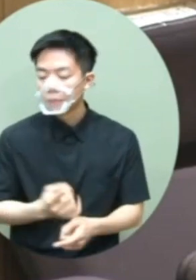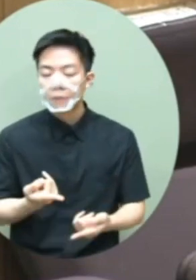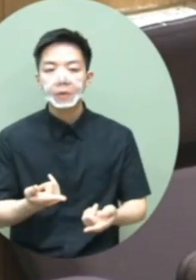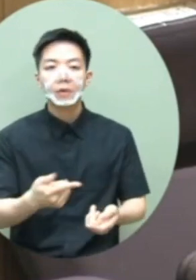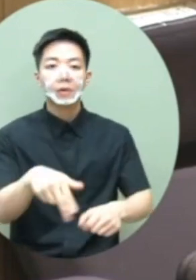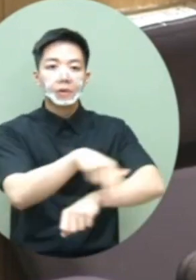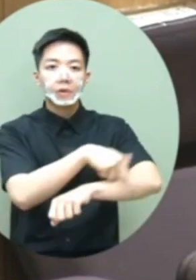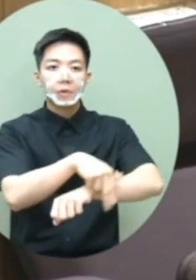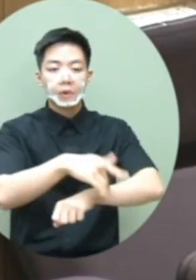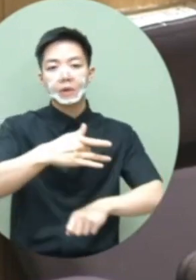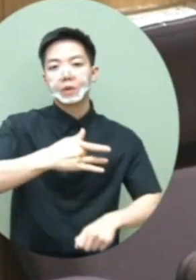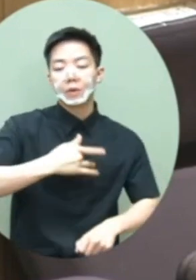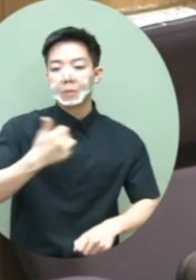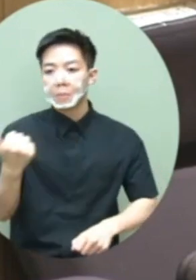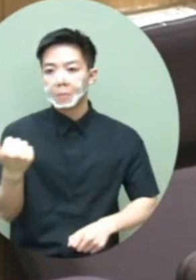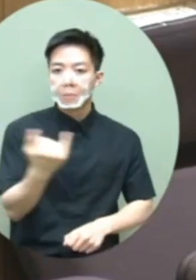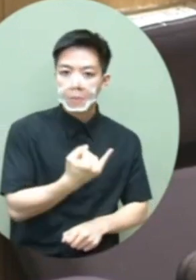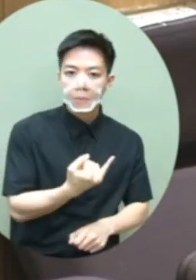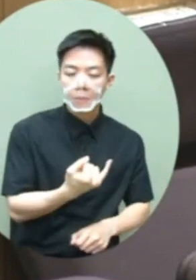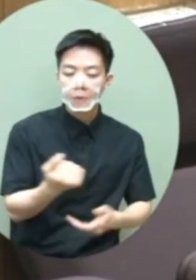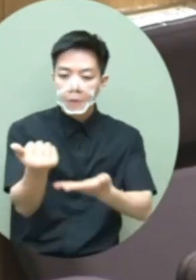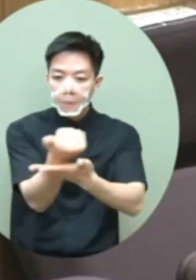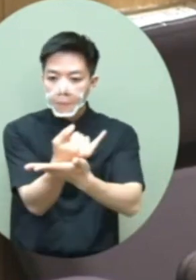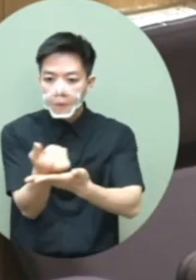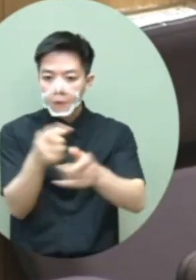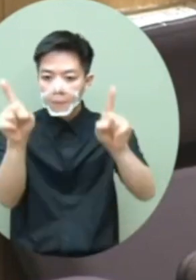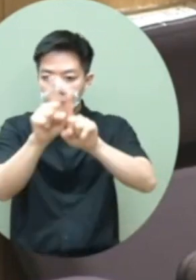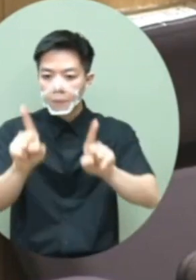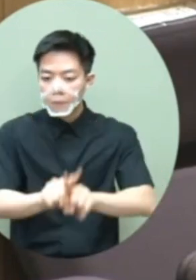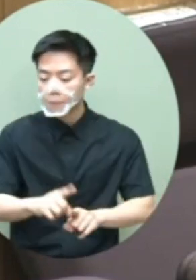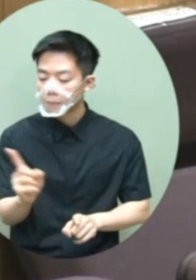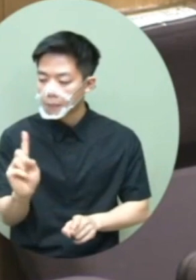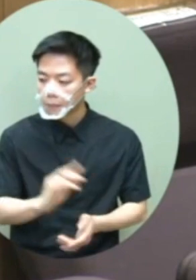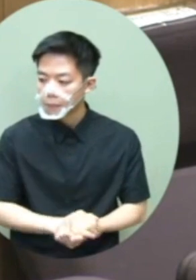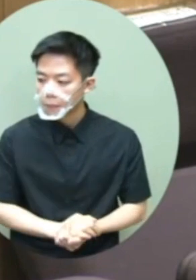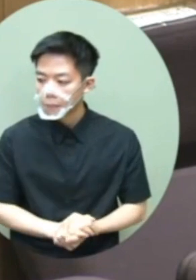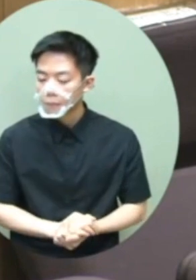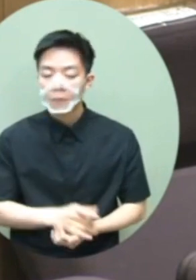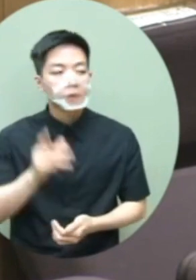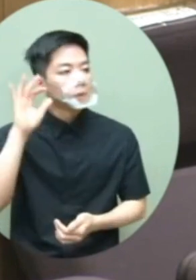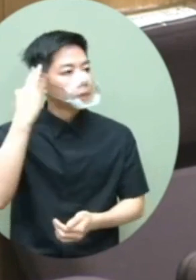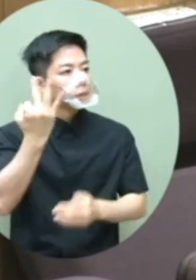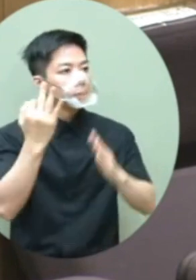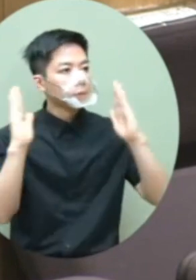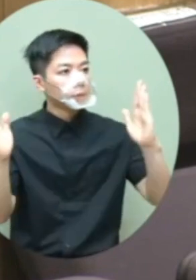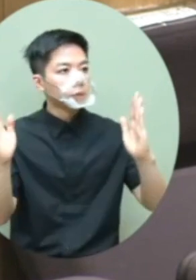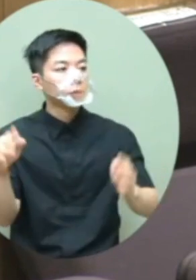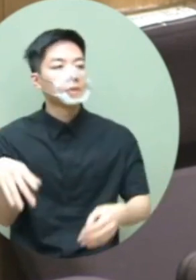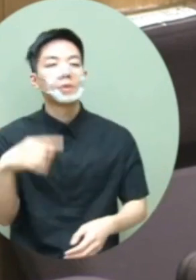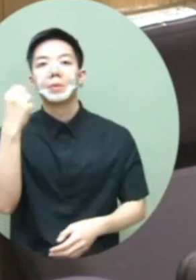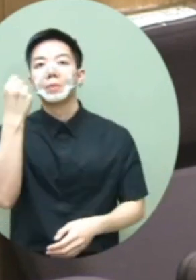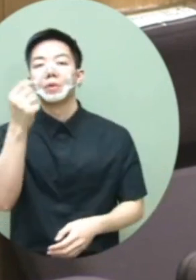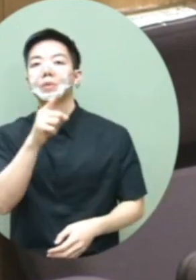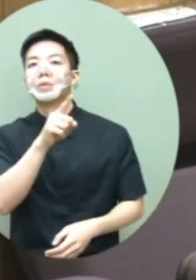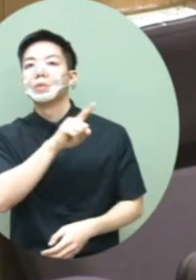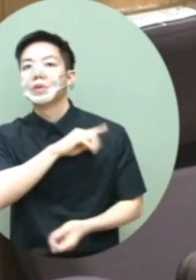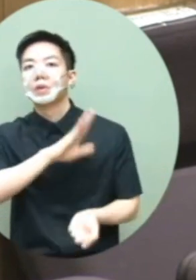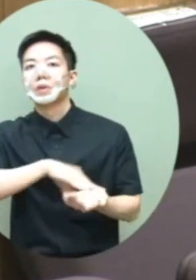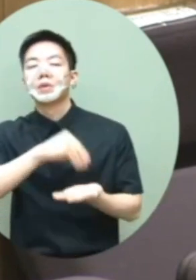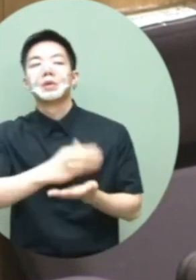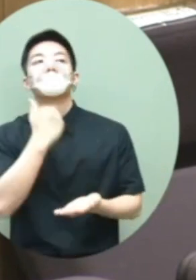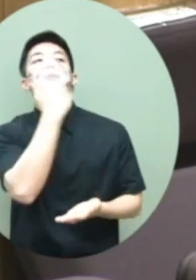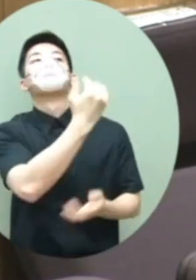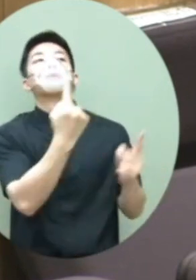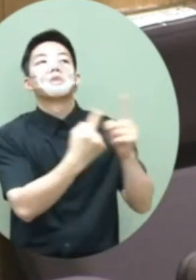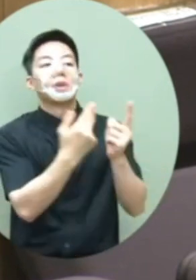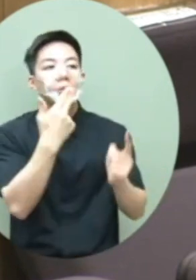冇話即係預計會有幾多個人在呢三日裡面會透過快速測試平台呈報陽性個案？咁又話有